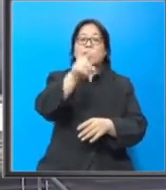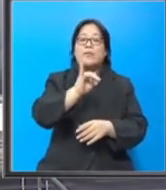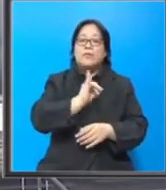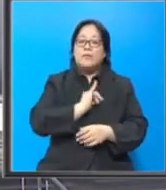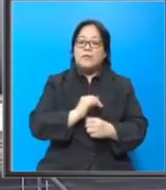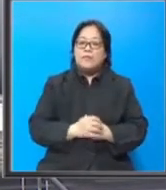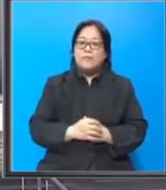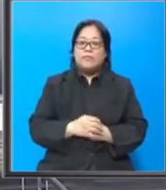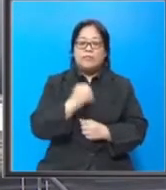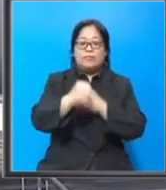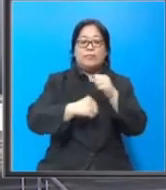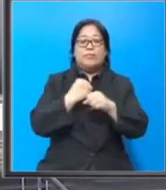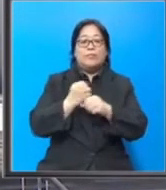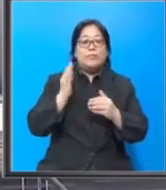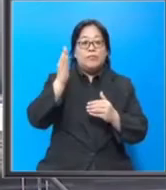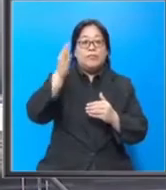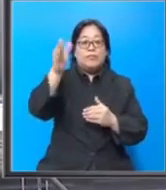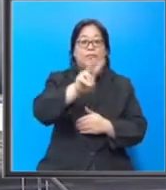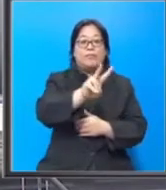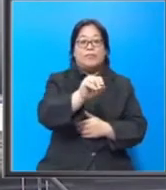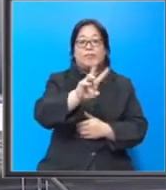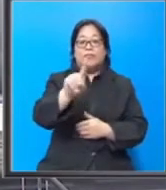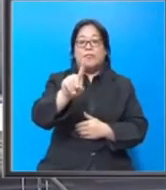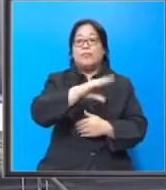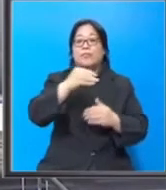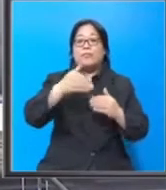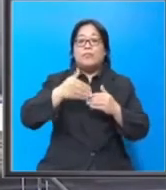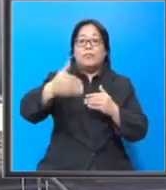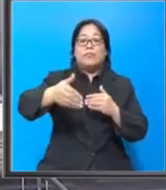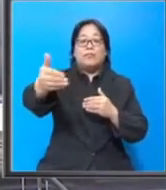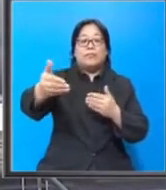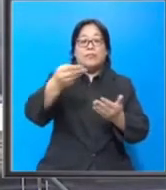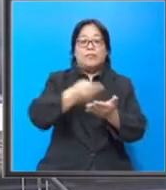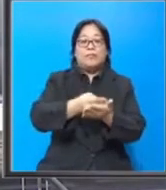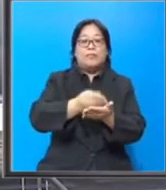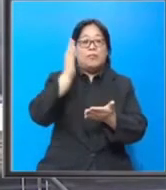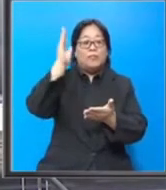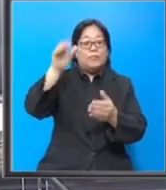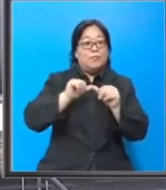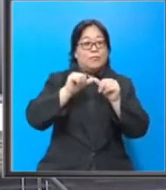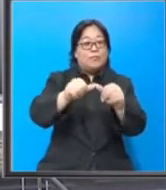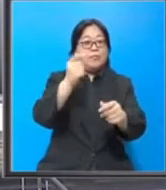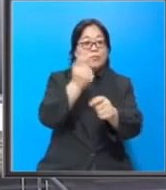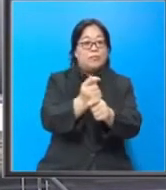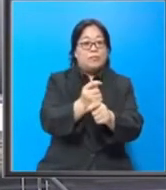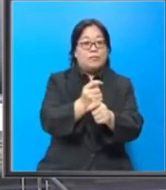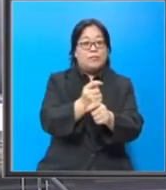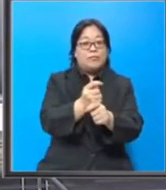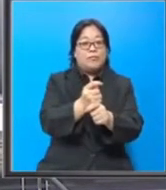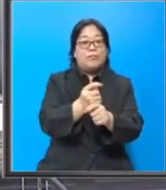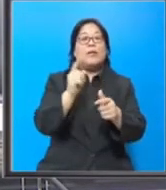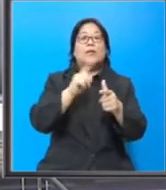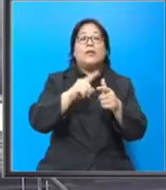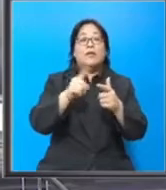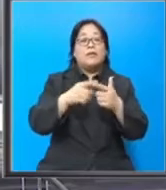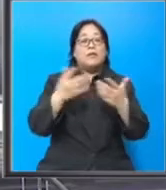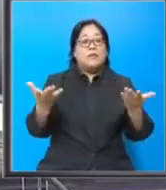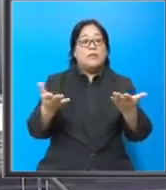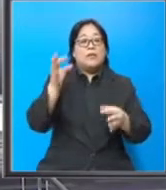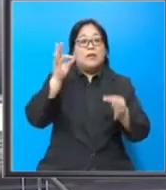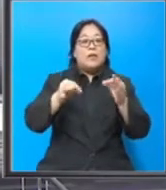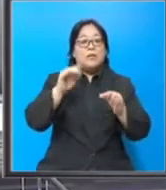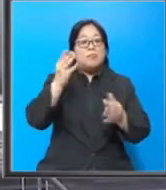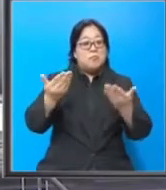sayap Adakah pada tahun aka.com 2021 dan selepasnya peruntukan ini akan terus ikatkan sebagaimana berikut ataupun